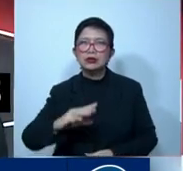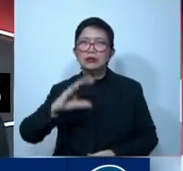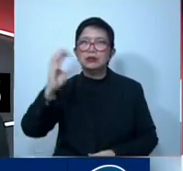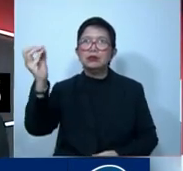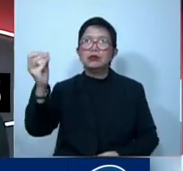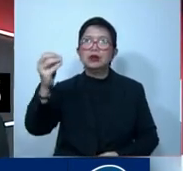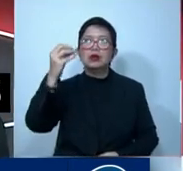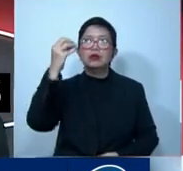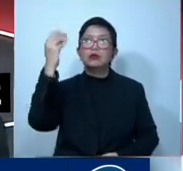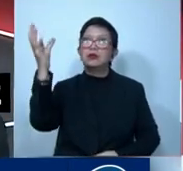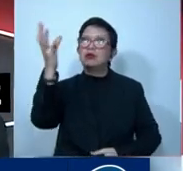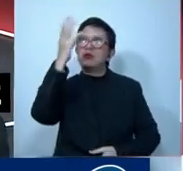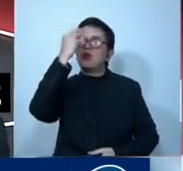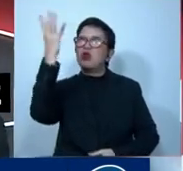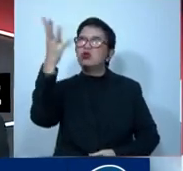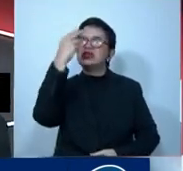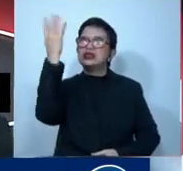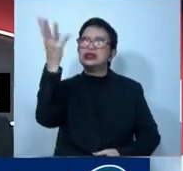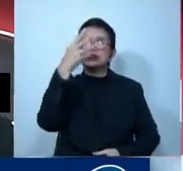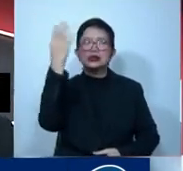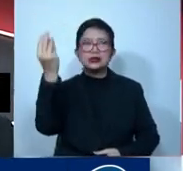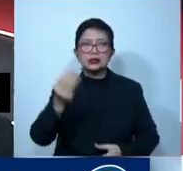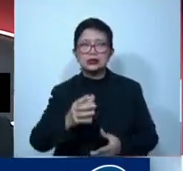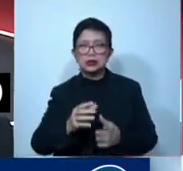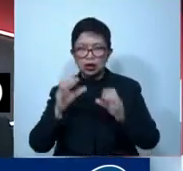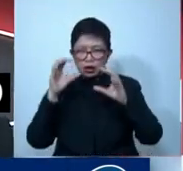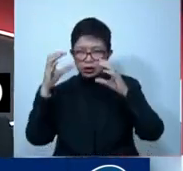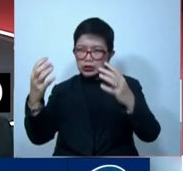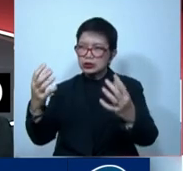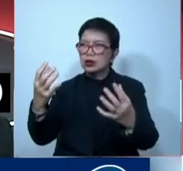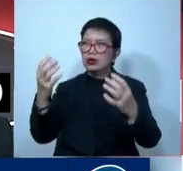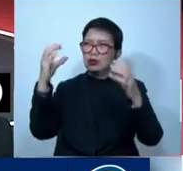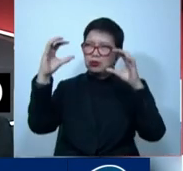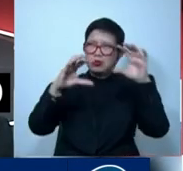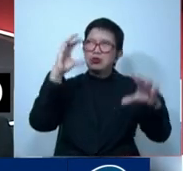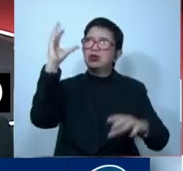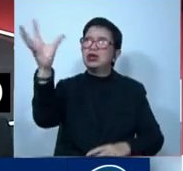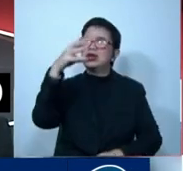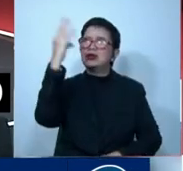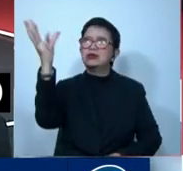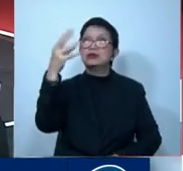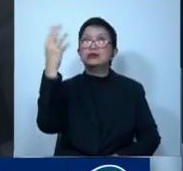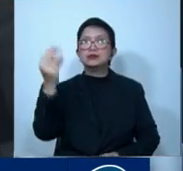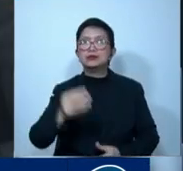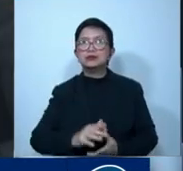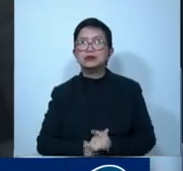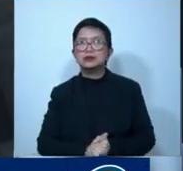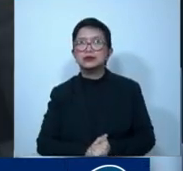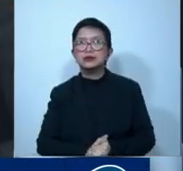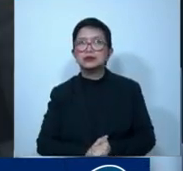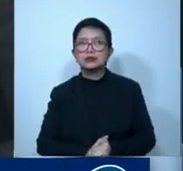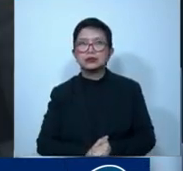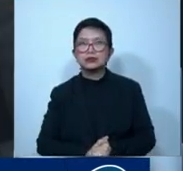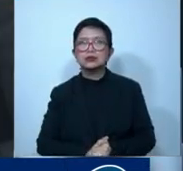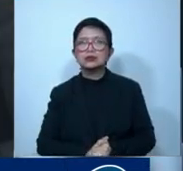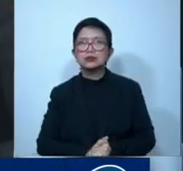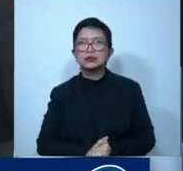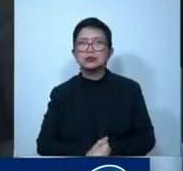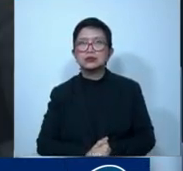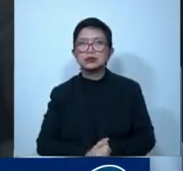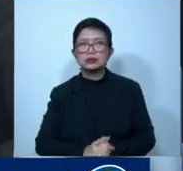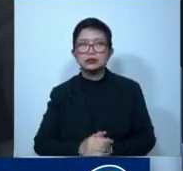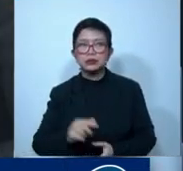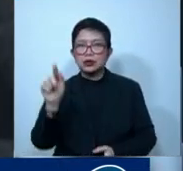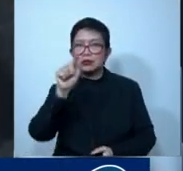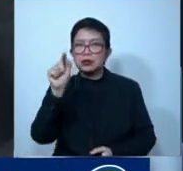waktunya masih ada BAP sudahukup baik kita akan lanjutkan Kami beri kesempatan untuk menjawab pertanyaan selama